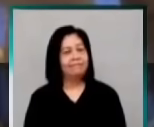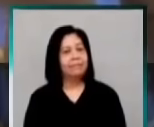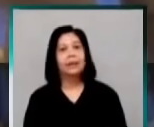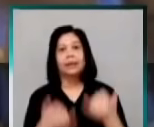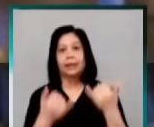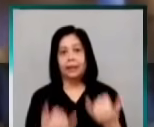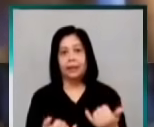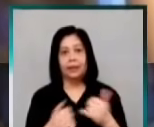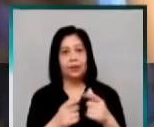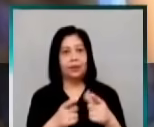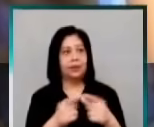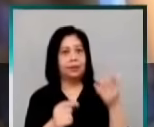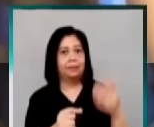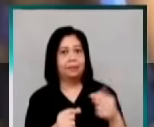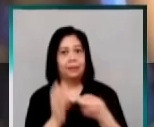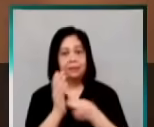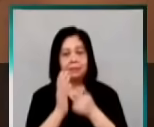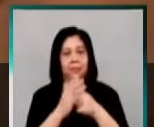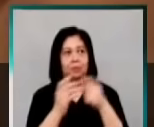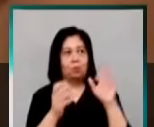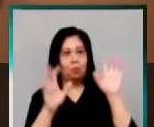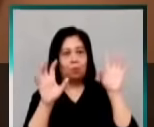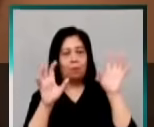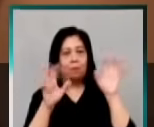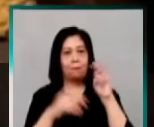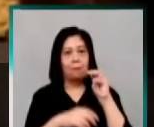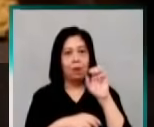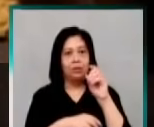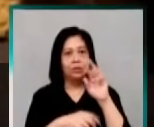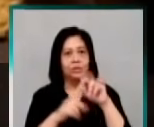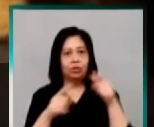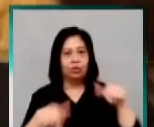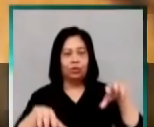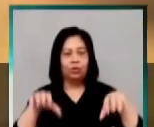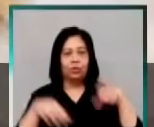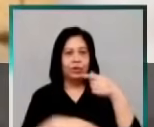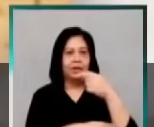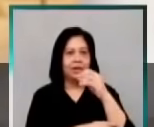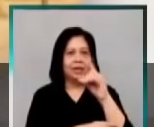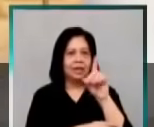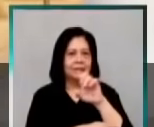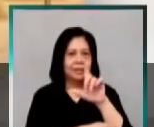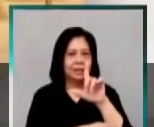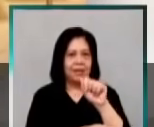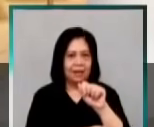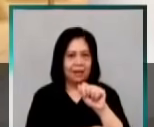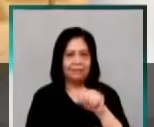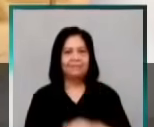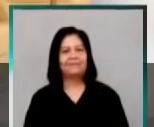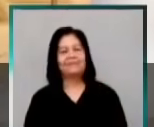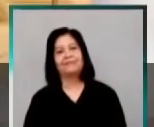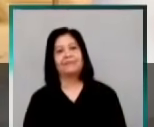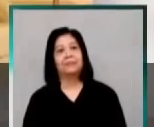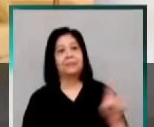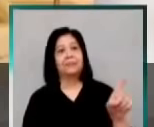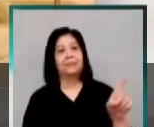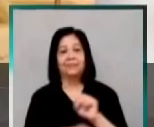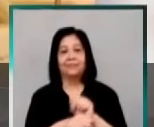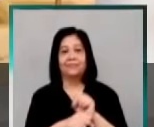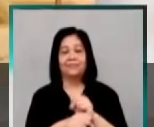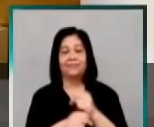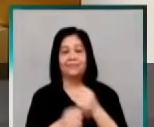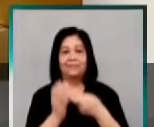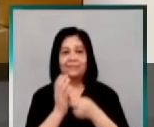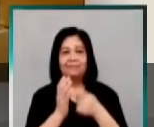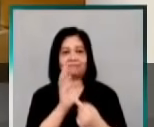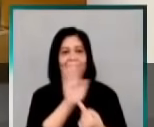Japanese fictitious monster na si Godzilla ang ina-achieve ni Monami. Ang mga obra ni Monami na i-display na sa